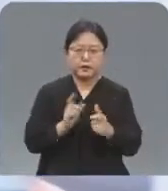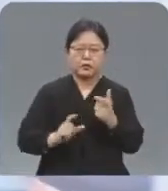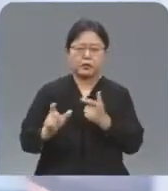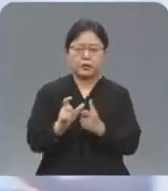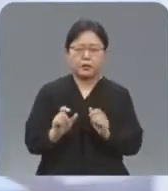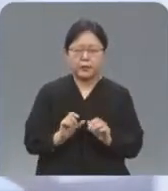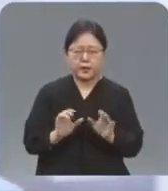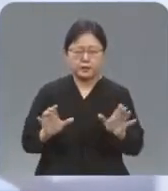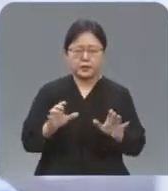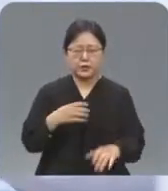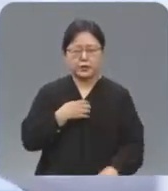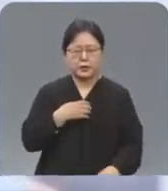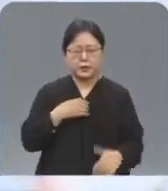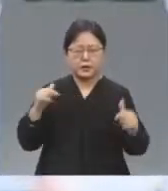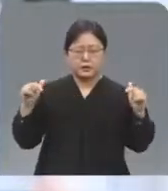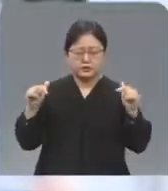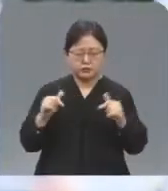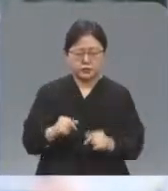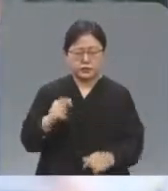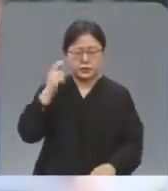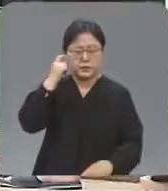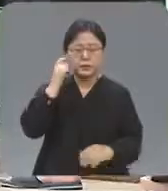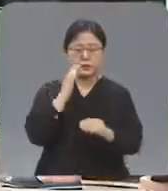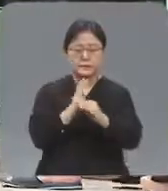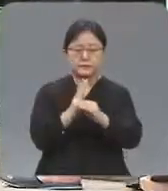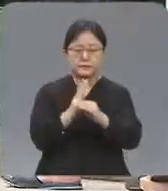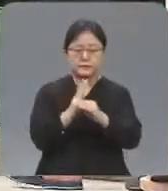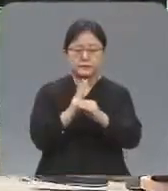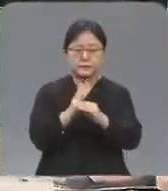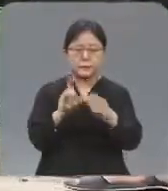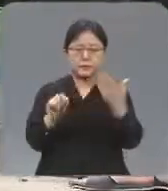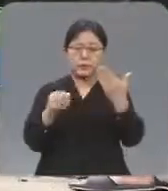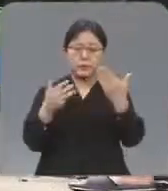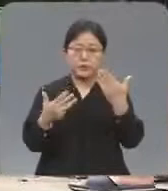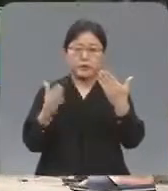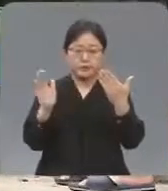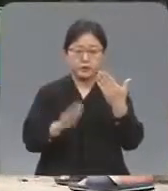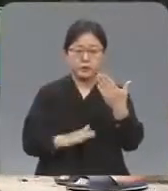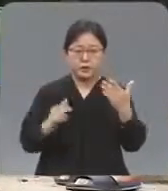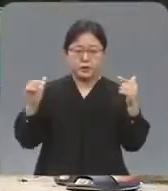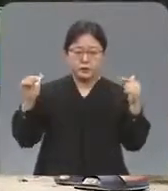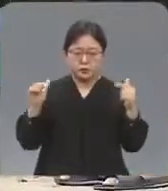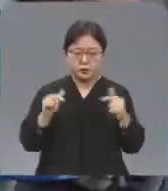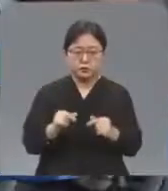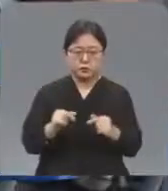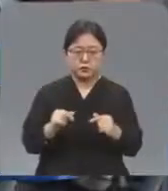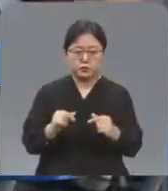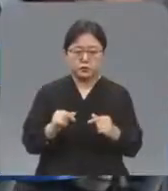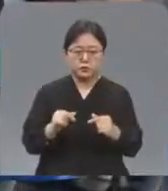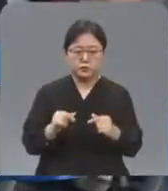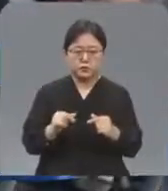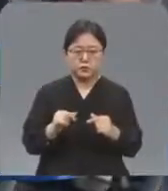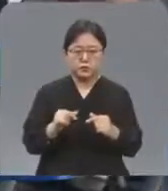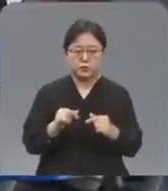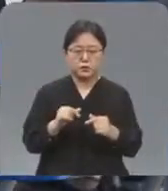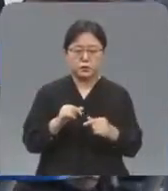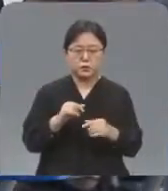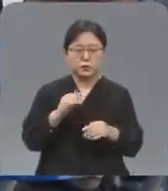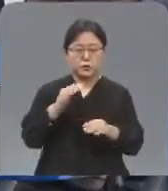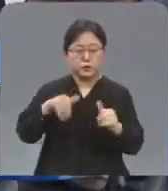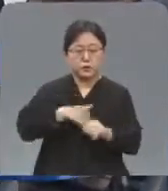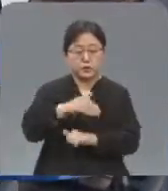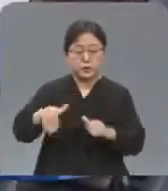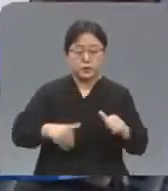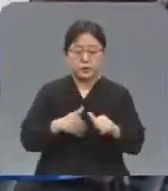확산 위험이 감소할 걸로 보고 있습니다 뭘 타일 부탄 1등 졸아들 고담 병적으로 예쁘고 인데다 피는